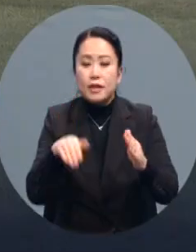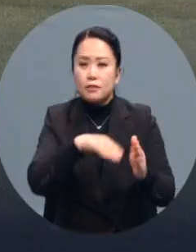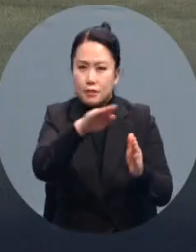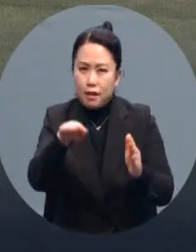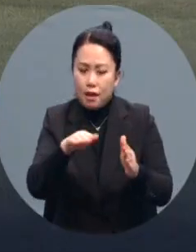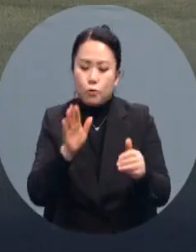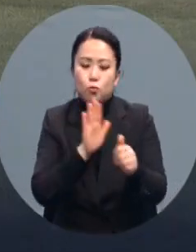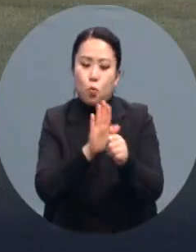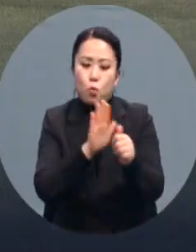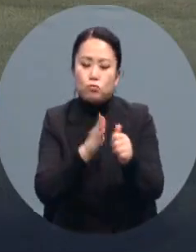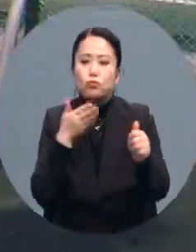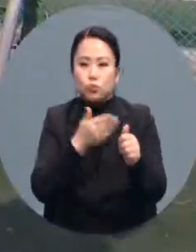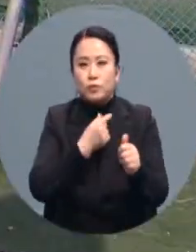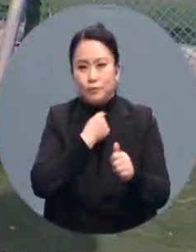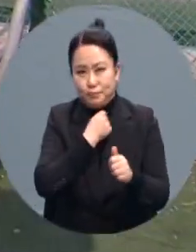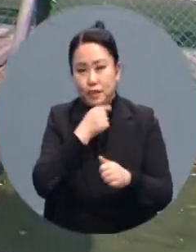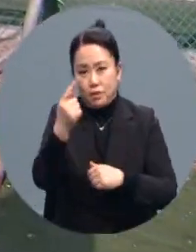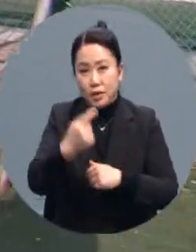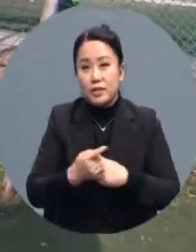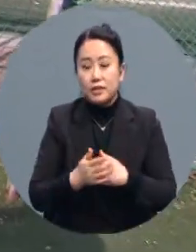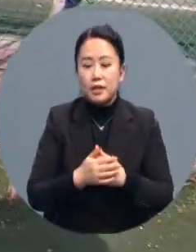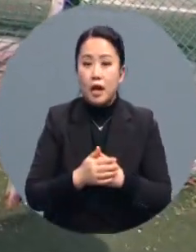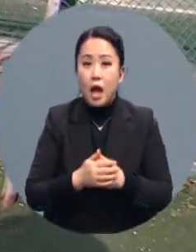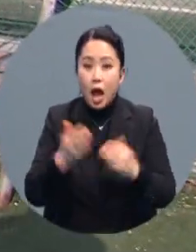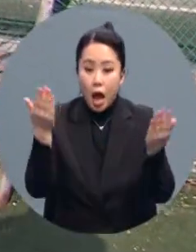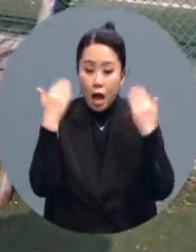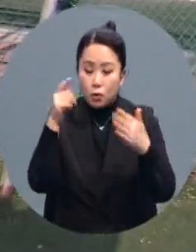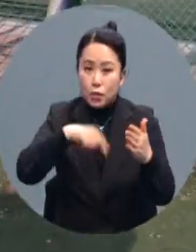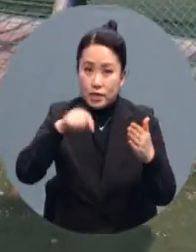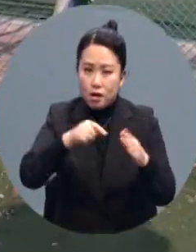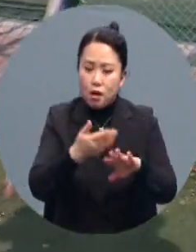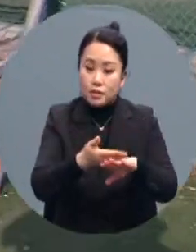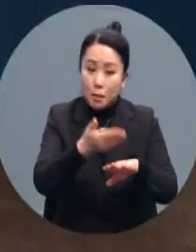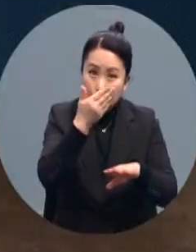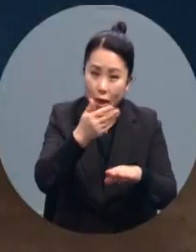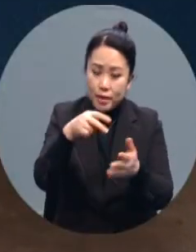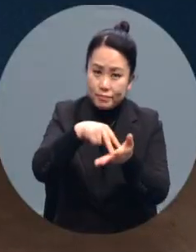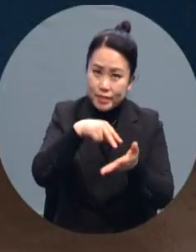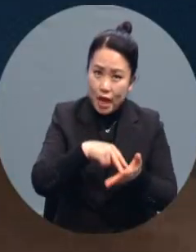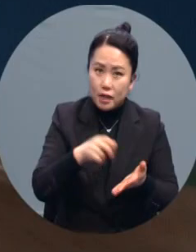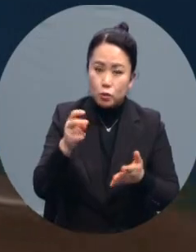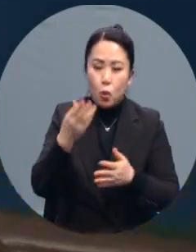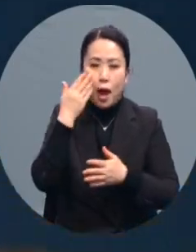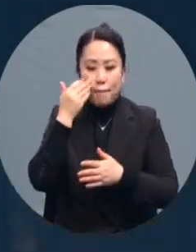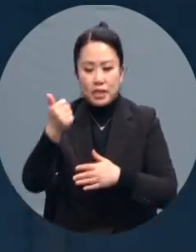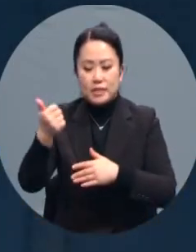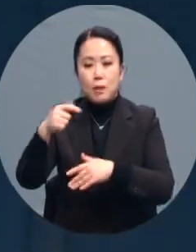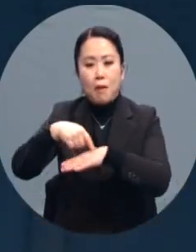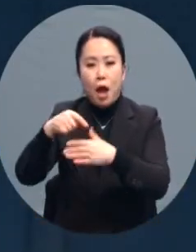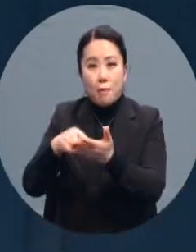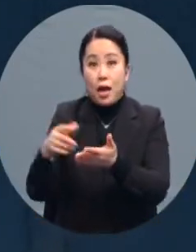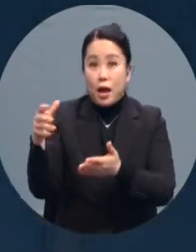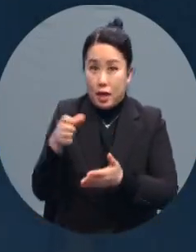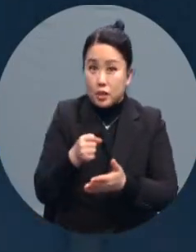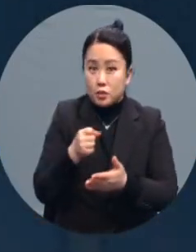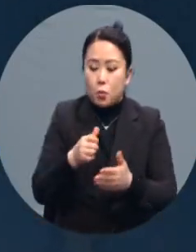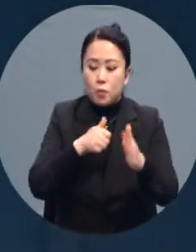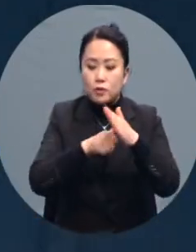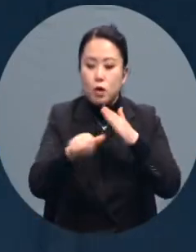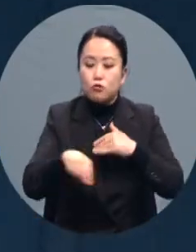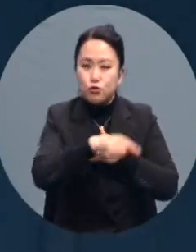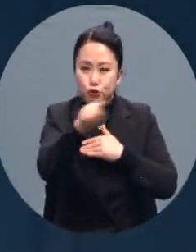뭐 이렇게 오게 됐습니다. 학교에서 때로는 선대로, 때로는 아버지 같은 마음으로 선수들의 필요한